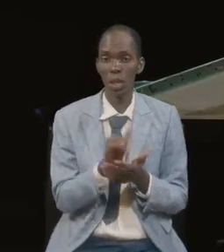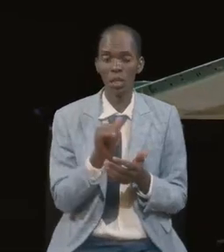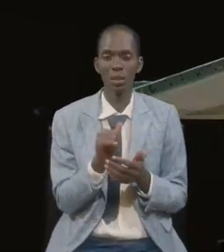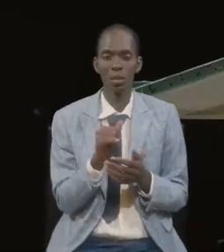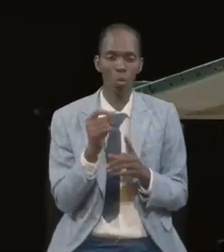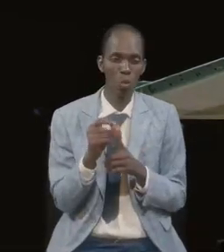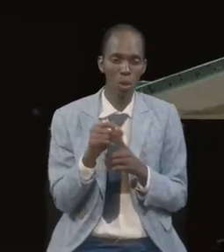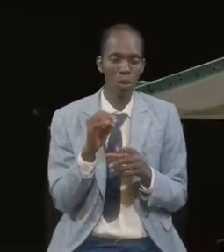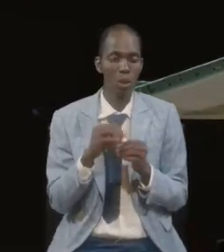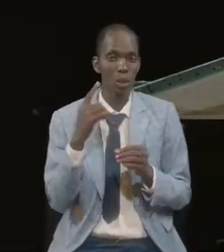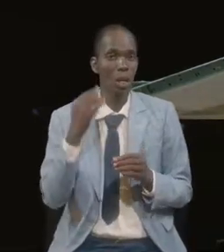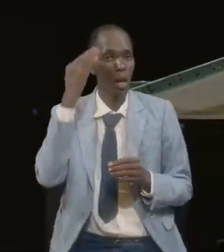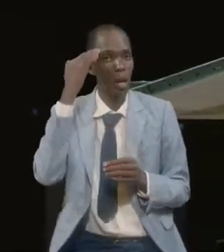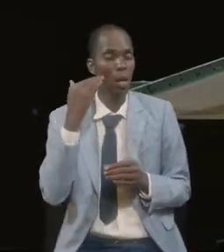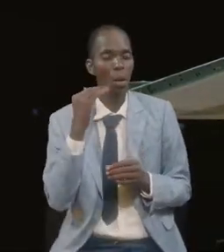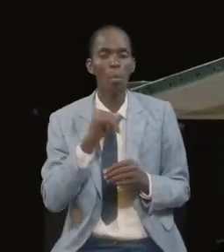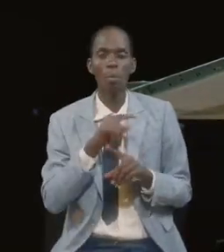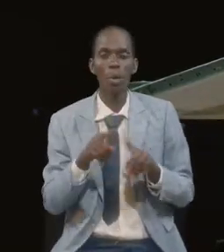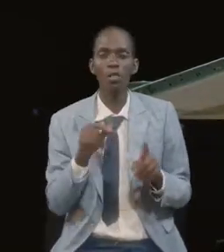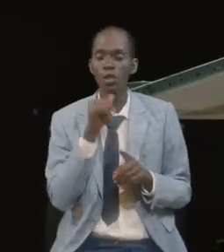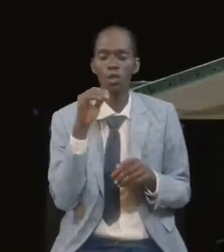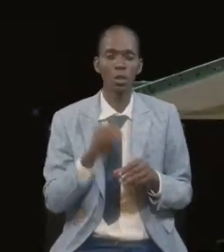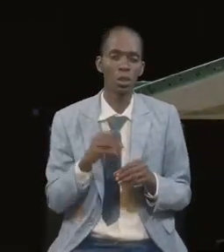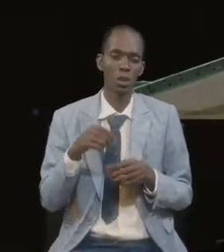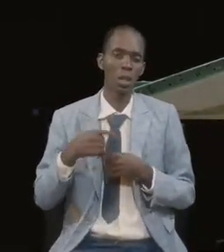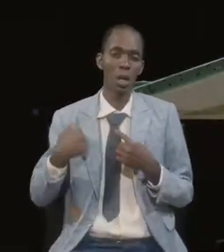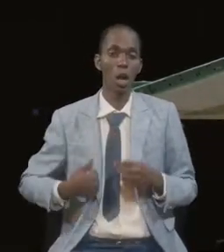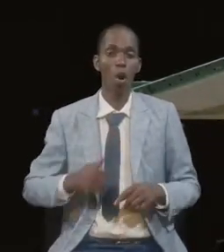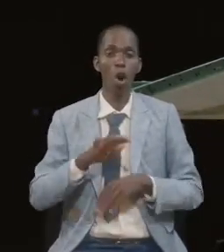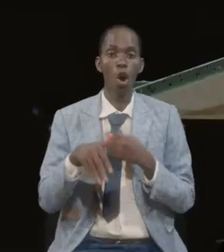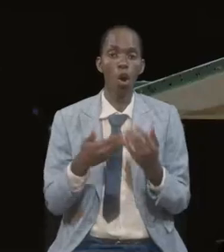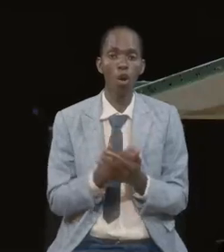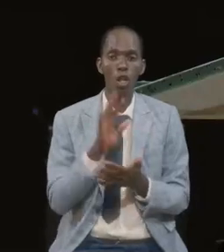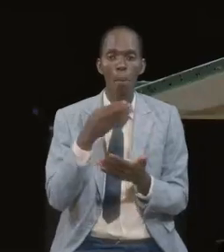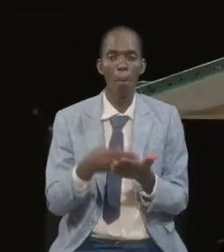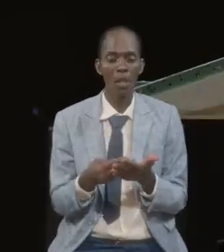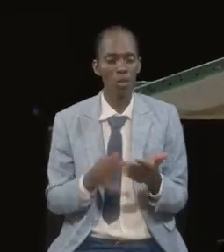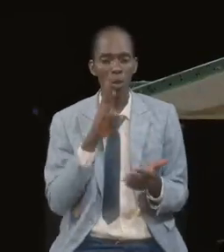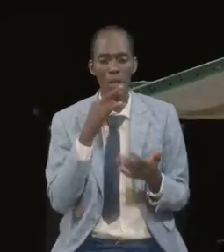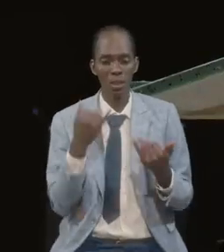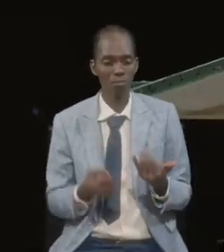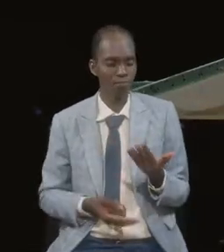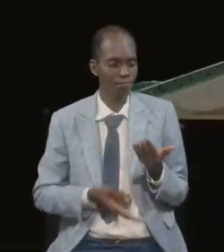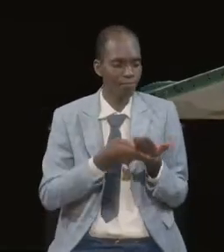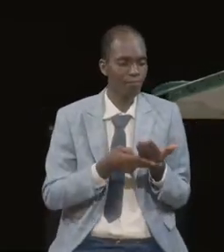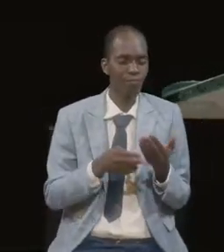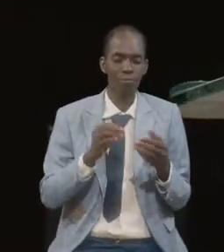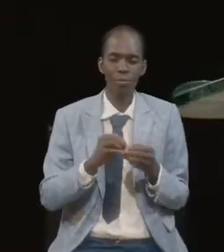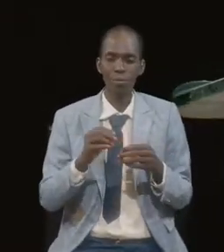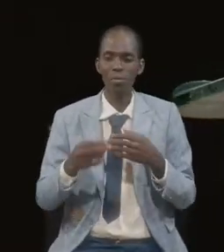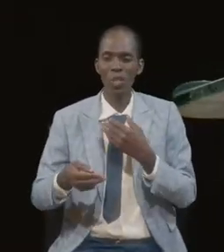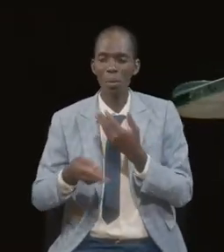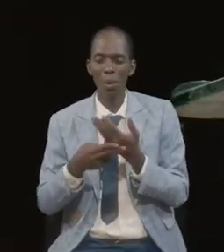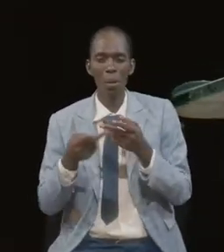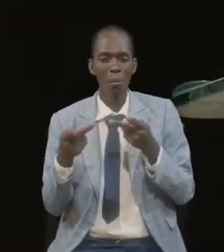mais ils ne savent pas, ils ne connaissent pas cela dans leur cœur. Tout l'argent que vous avez dans les banques, partout, vous n'allez